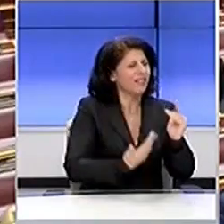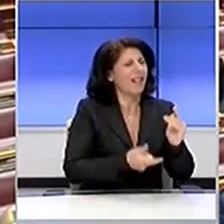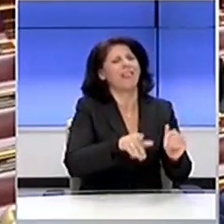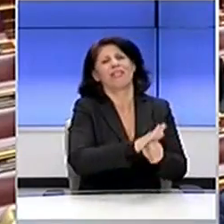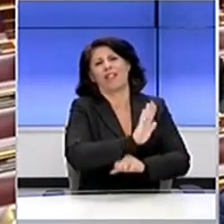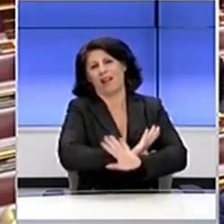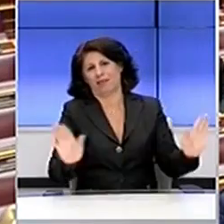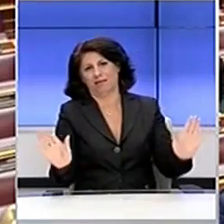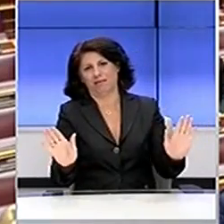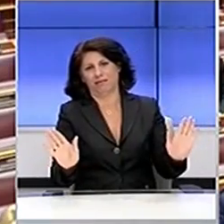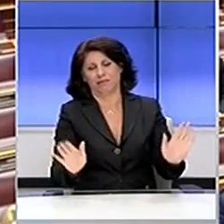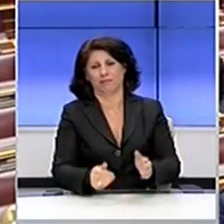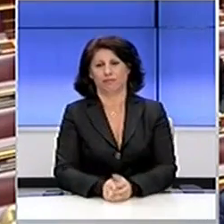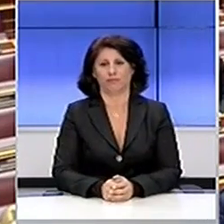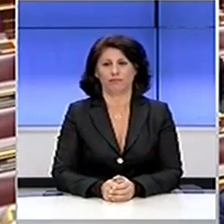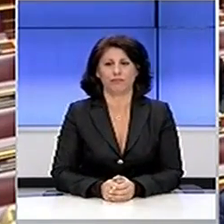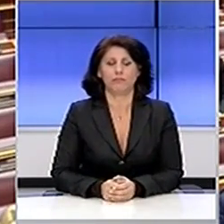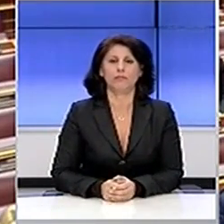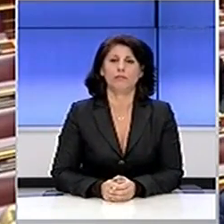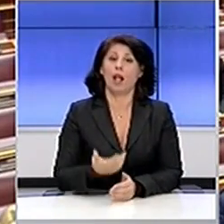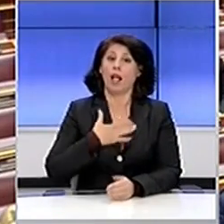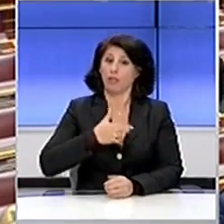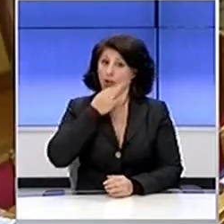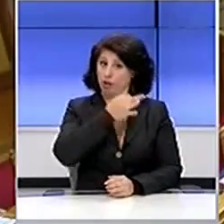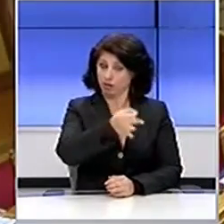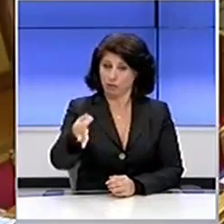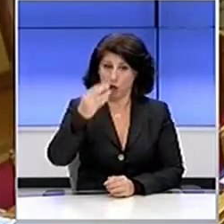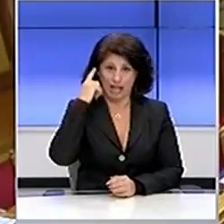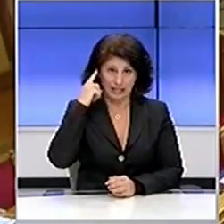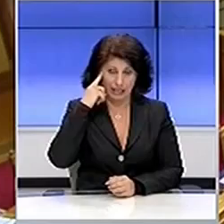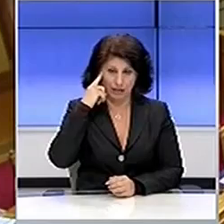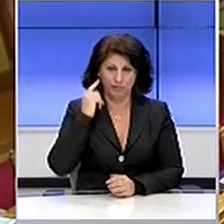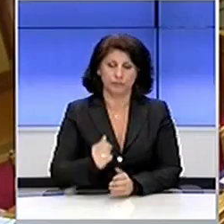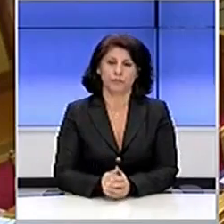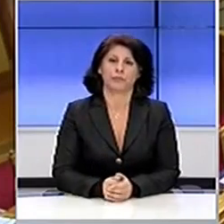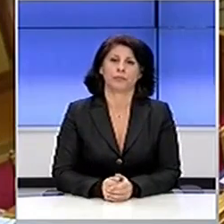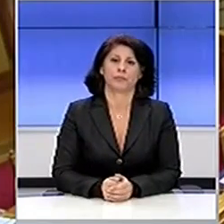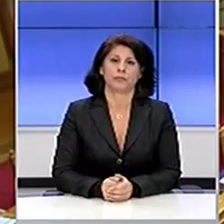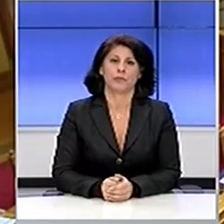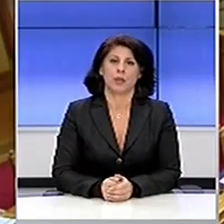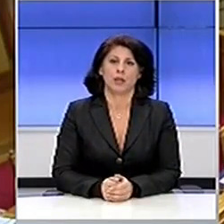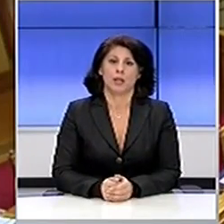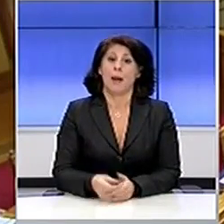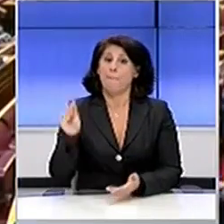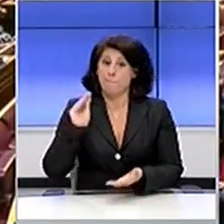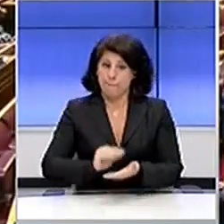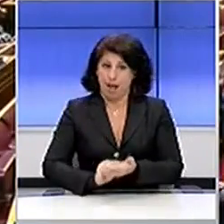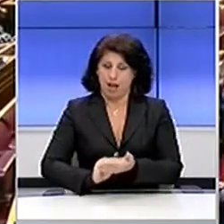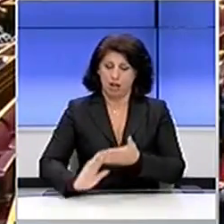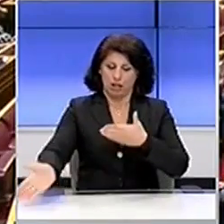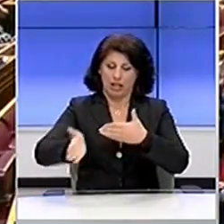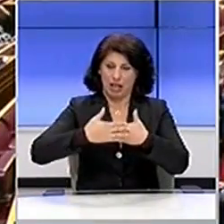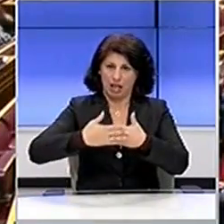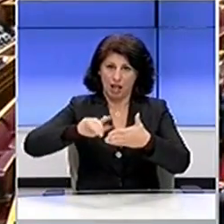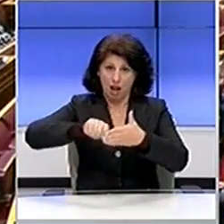συνέχεια. Θέλω να ξέρετε ότι η επαναφορά της καραντίνας